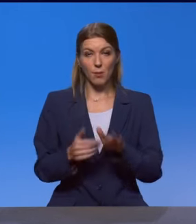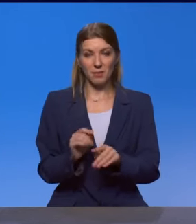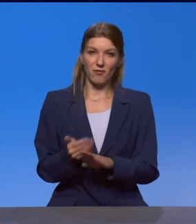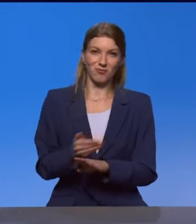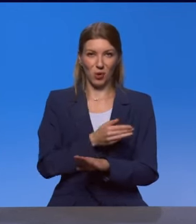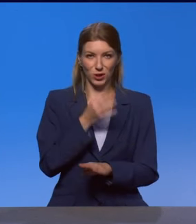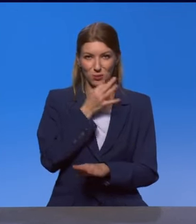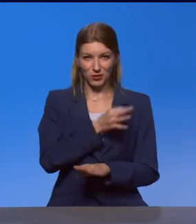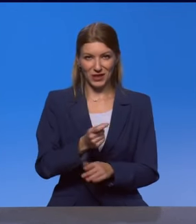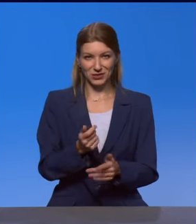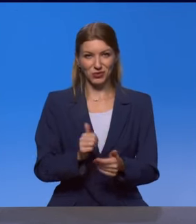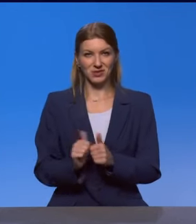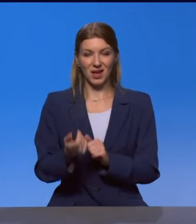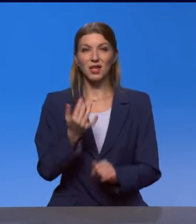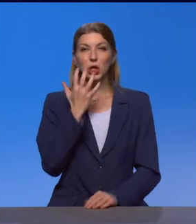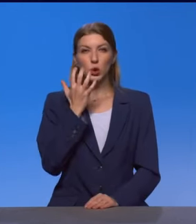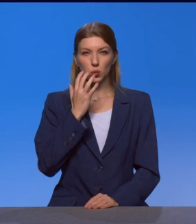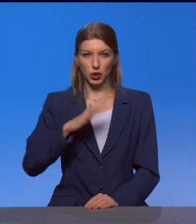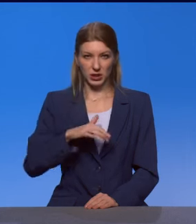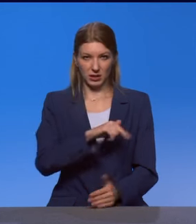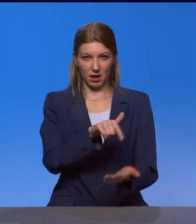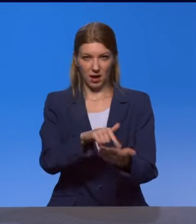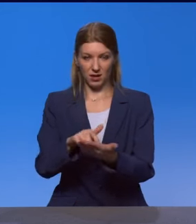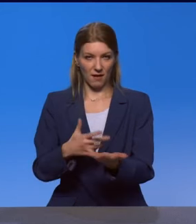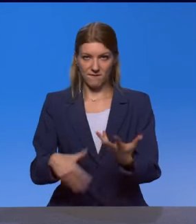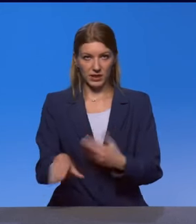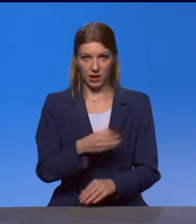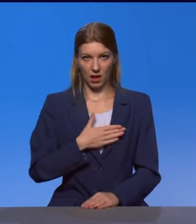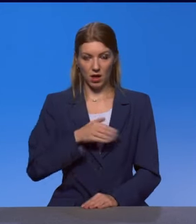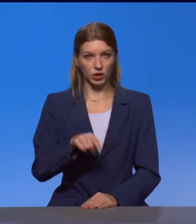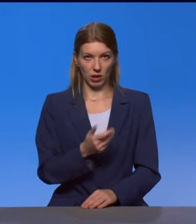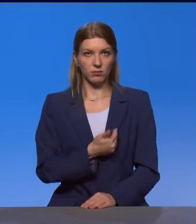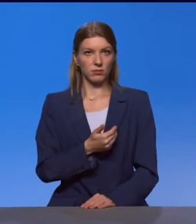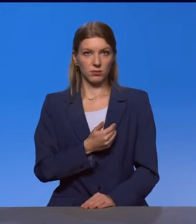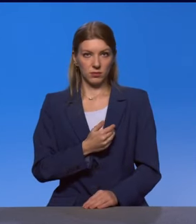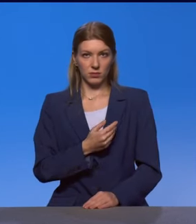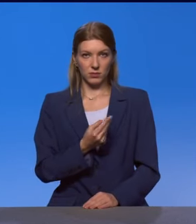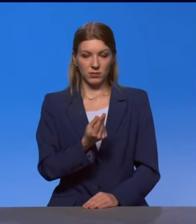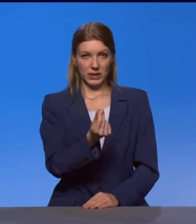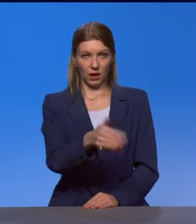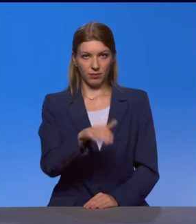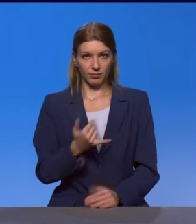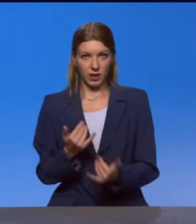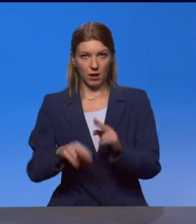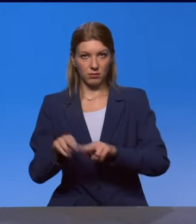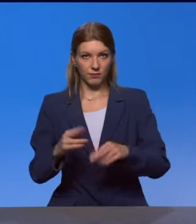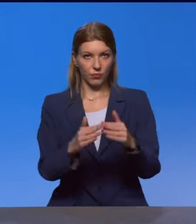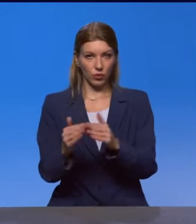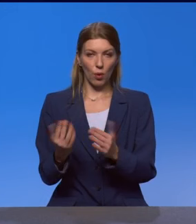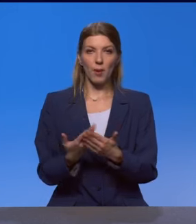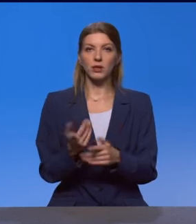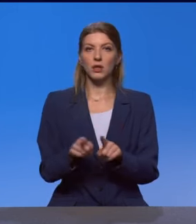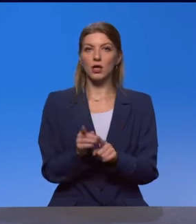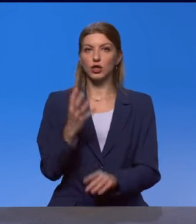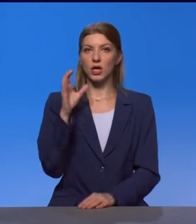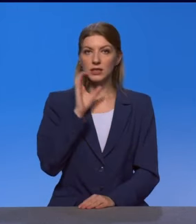Это города южные наши все. Там спрос на ЖС просто огромный. Это Северный Кавказ. Но